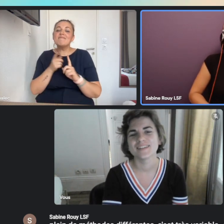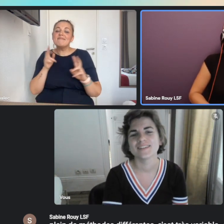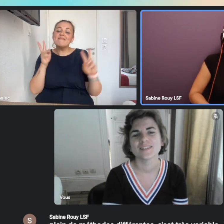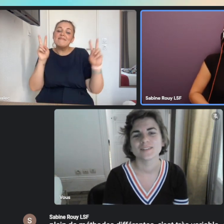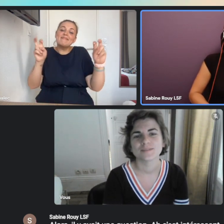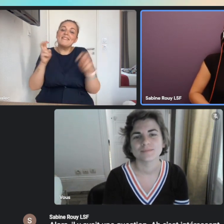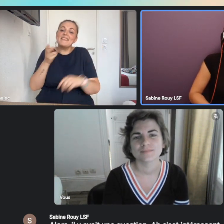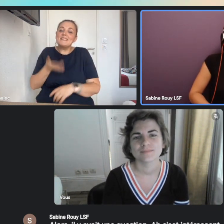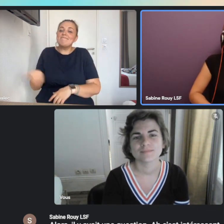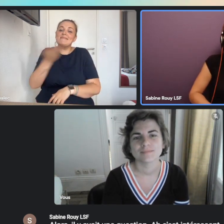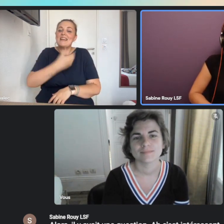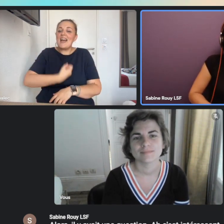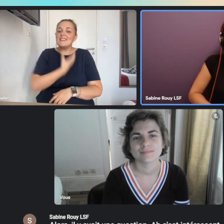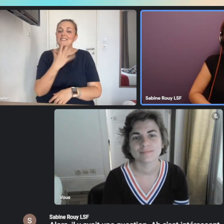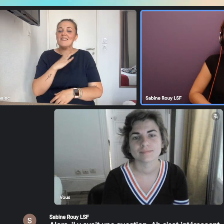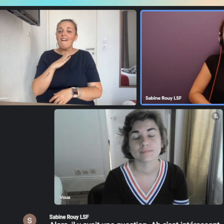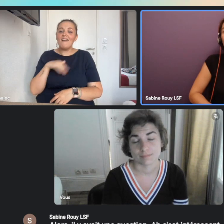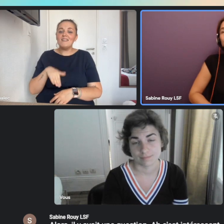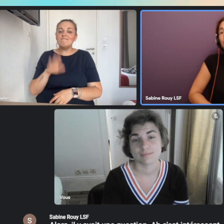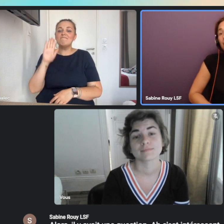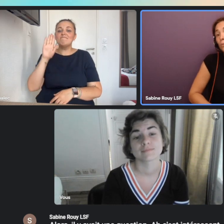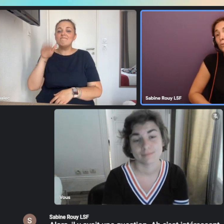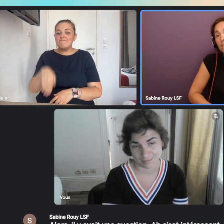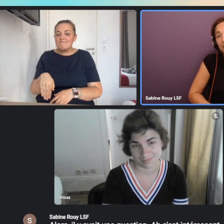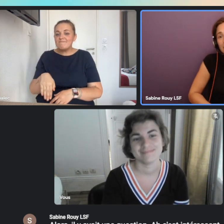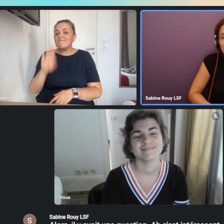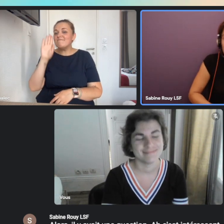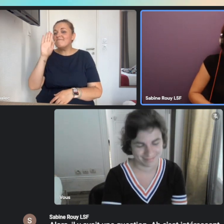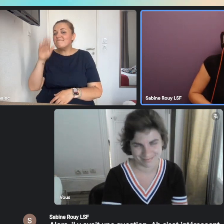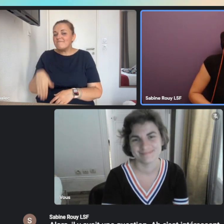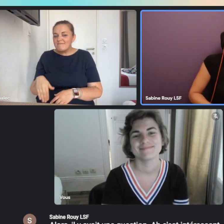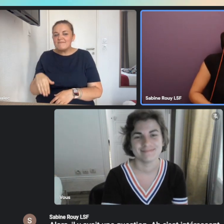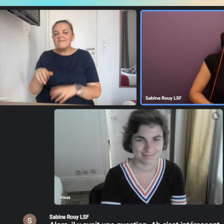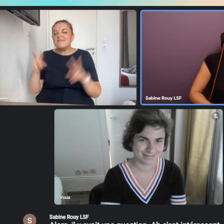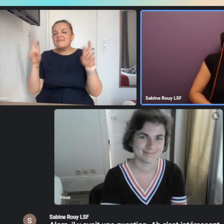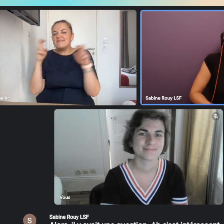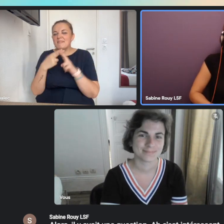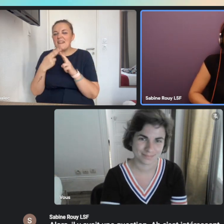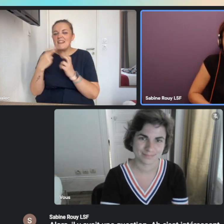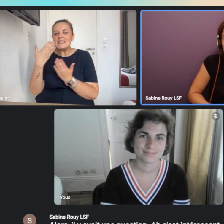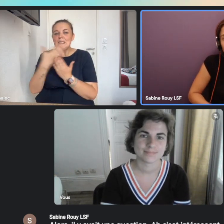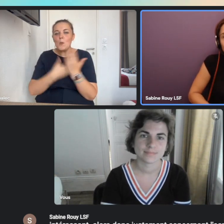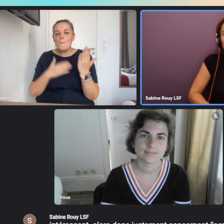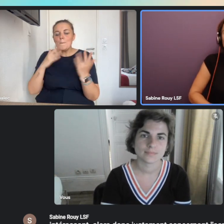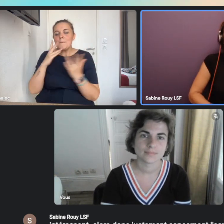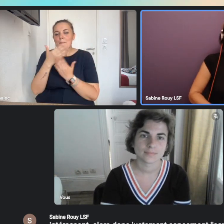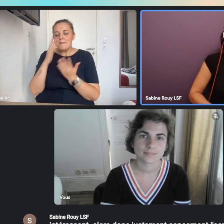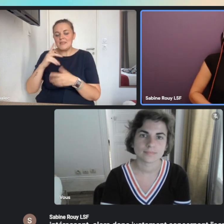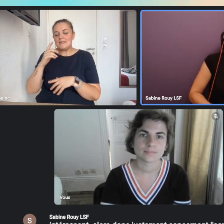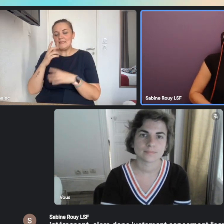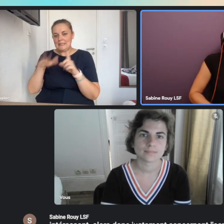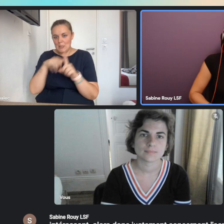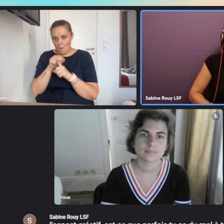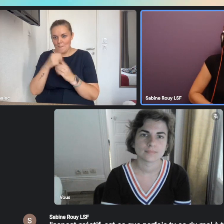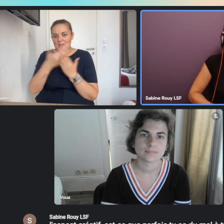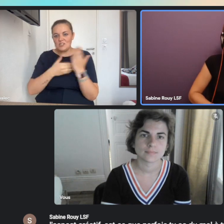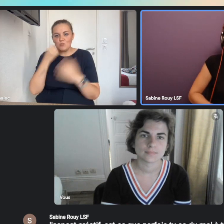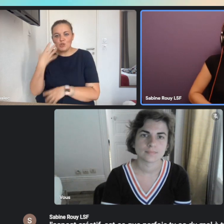Alors bien sûr, enfin comme tous les artistes, il y a des hauts, des bas, des hauts, des bas. Ça s'appelle